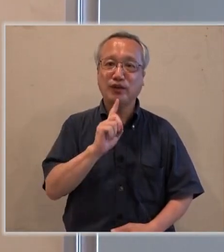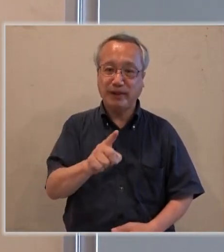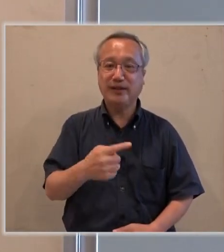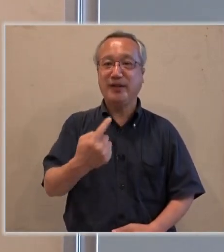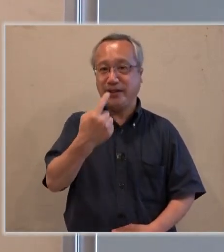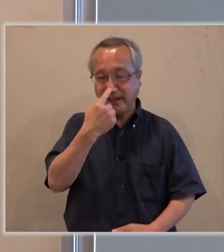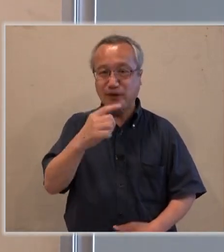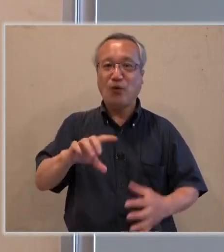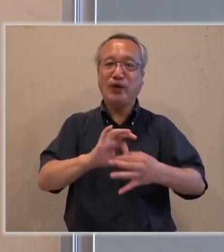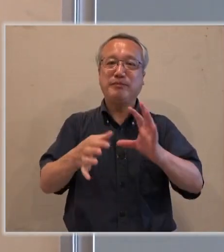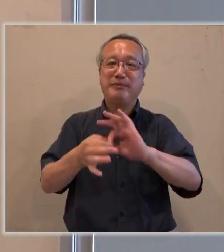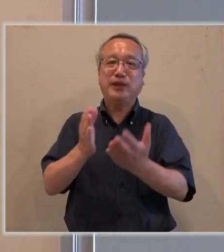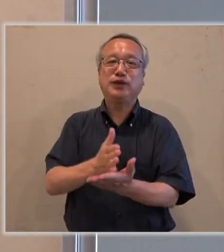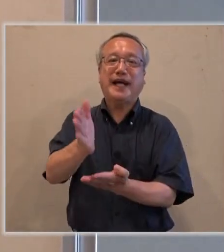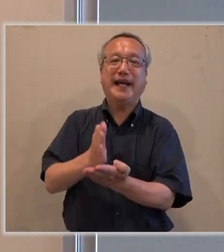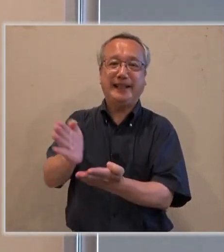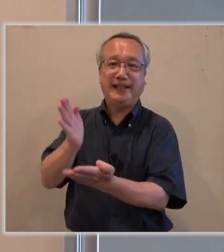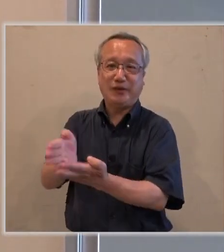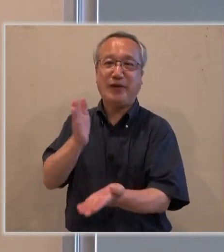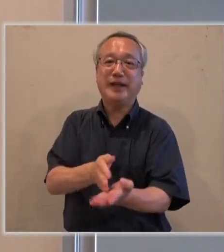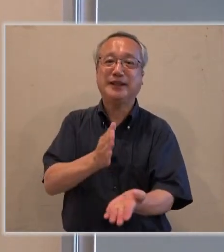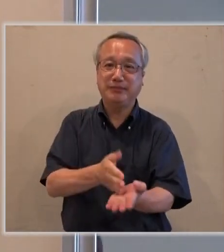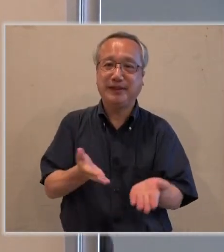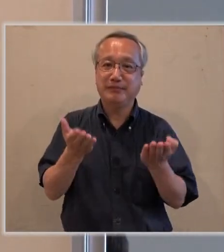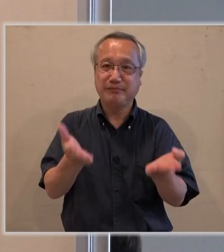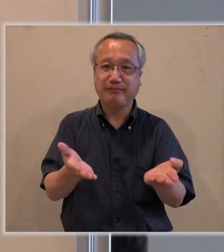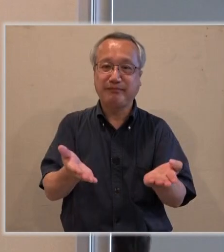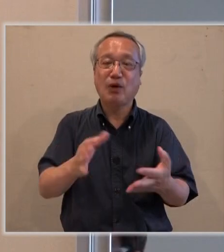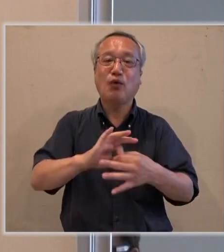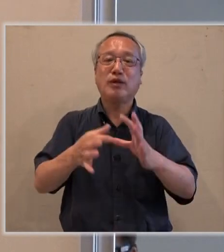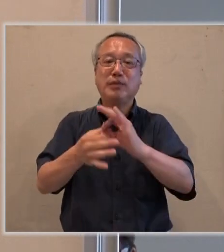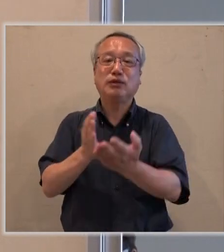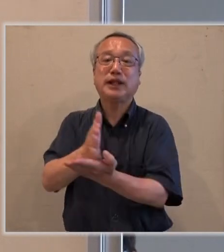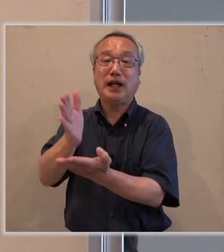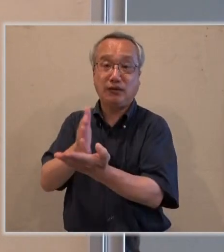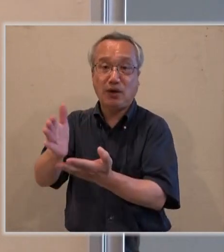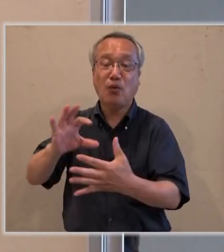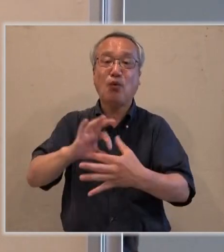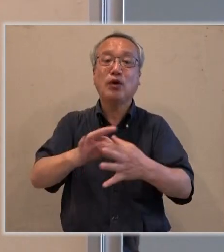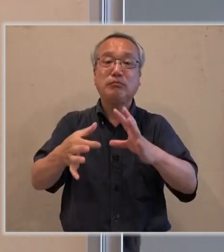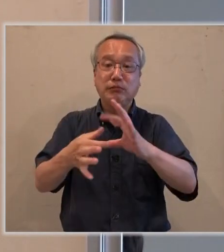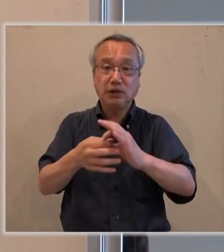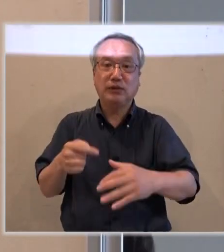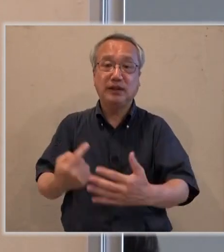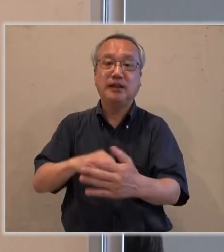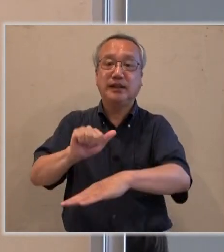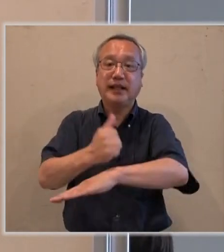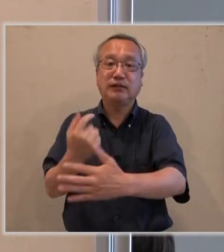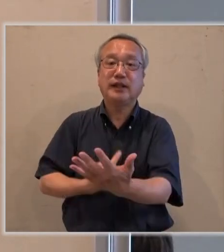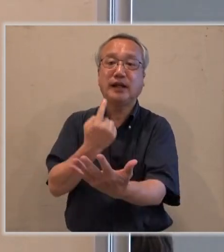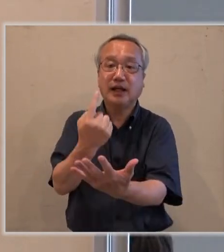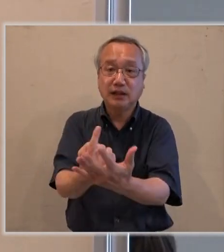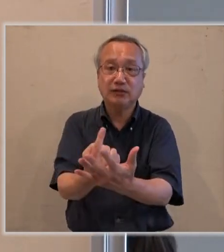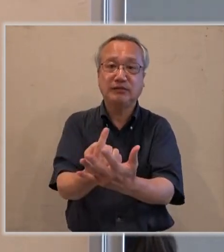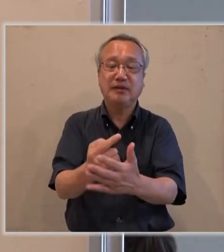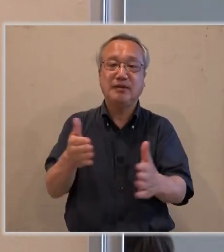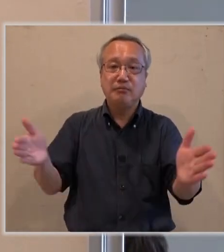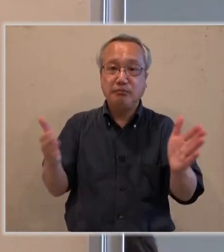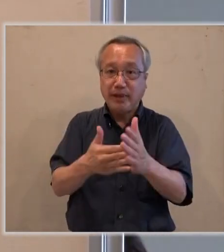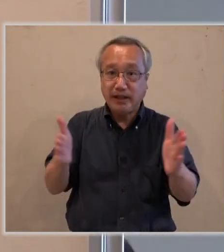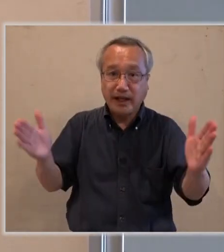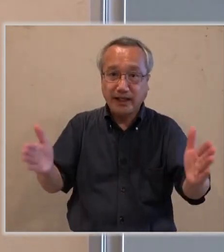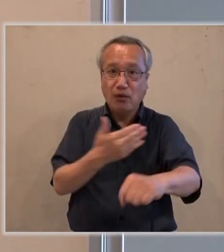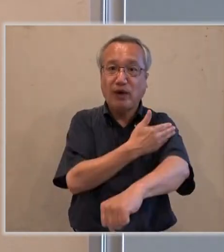ニーを話します。オリンピックジャーニーとはオリンピアンがオリンピック競技大会に参加するまでの過程を指す言葉ではあるん